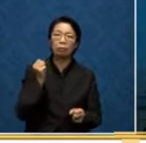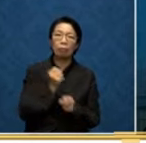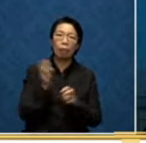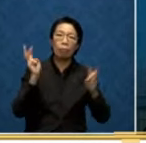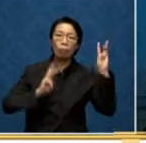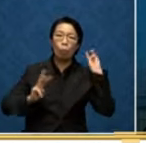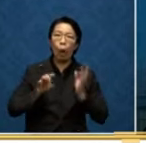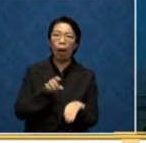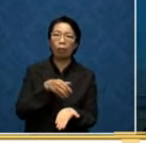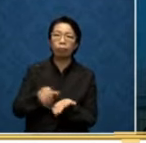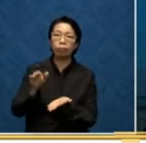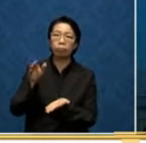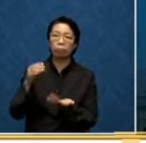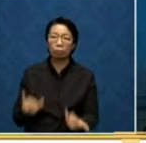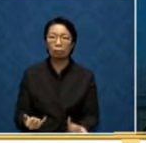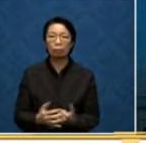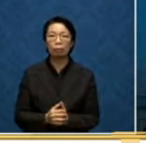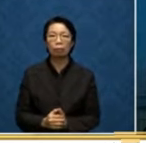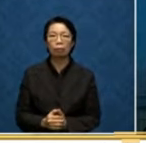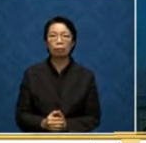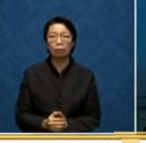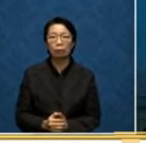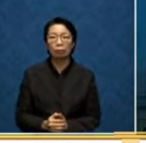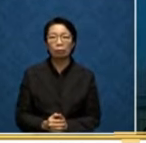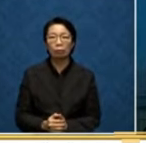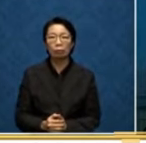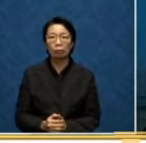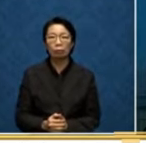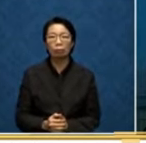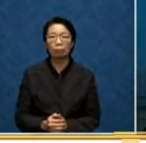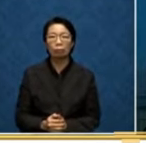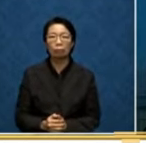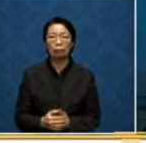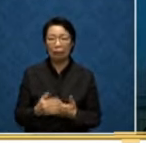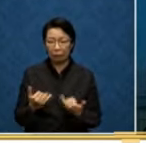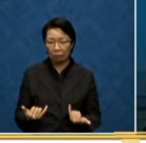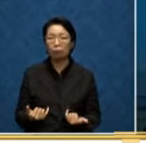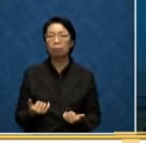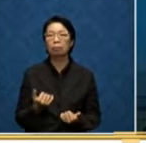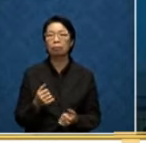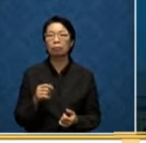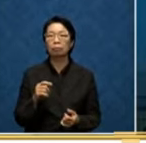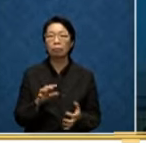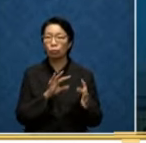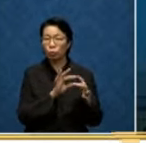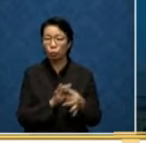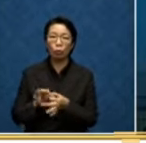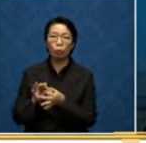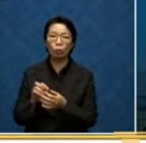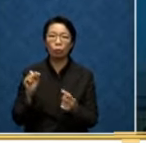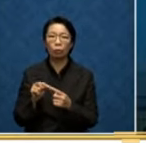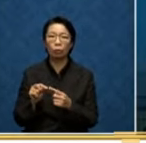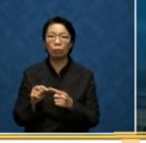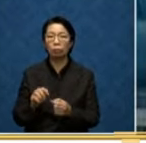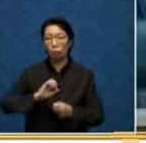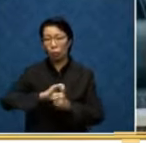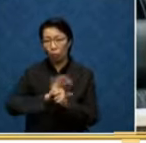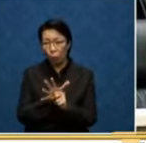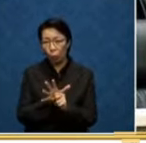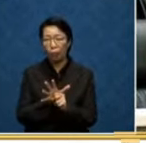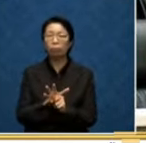สิ่งเหล่านี้จะทำให้สถานการณ์ต่างๆแม้แต่ภาวะที่เกิดโควิดที่ผ่